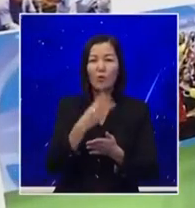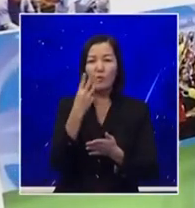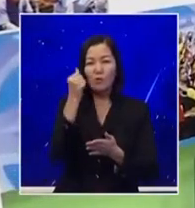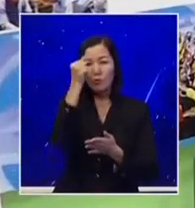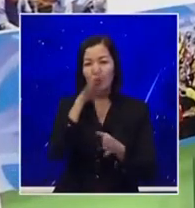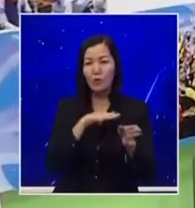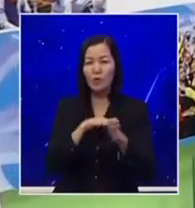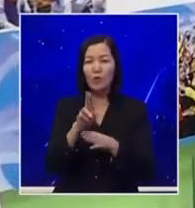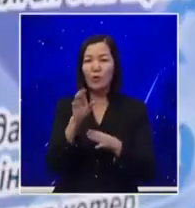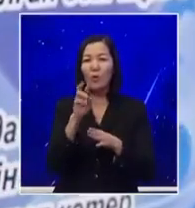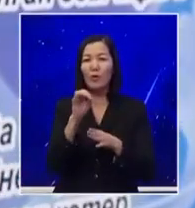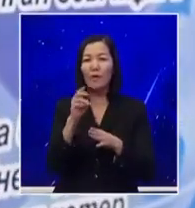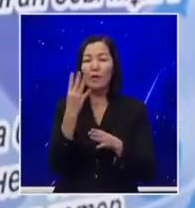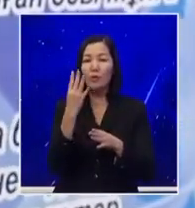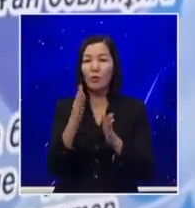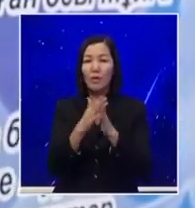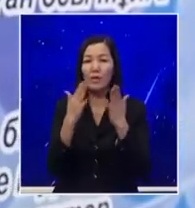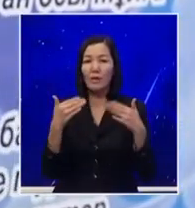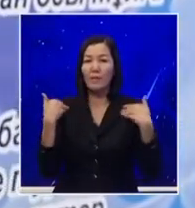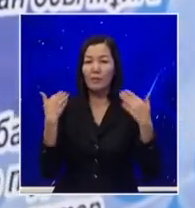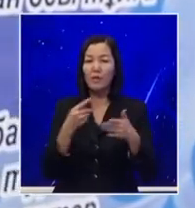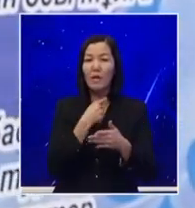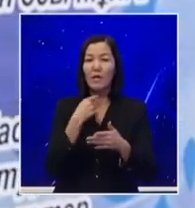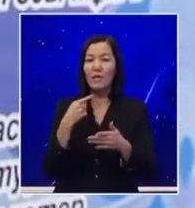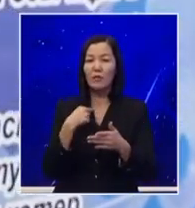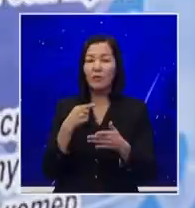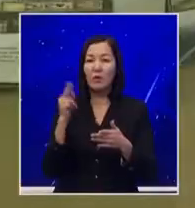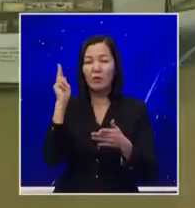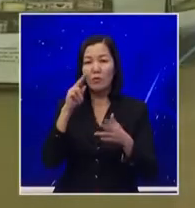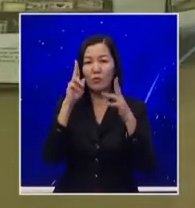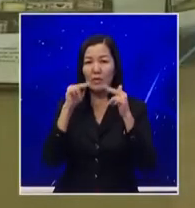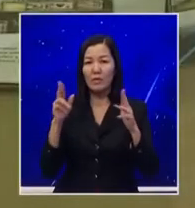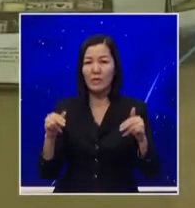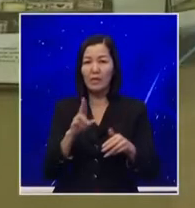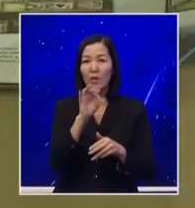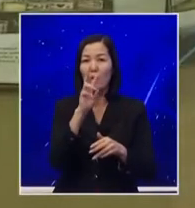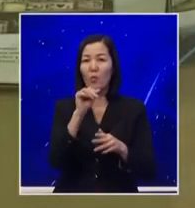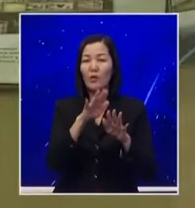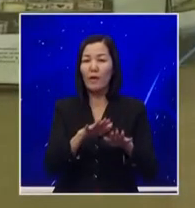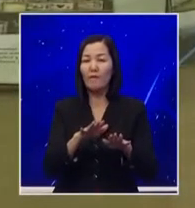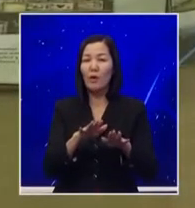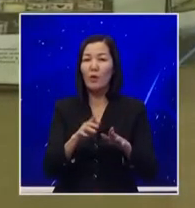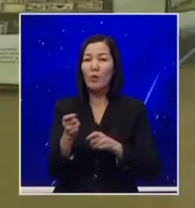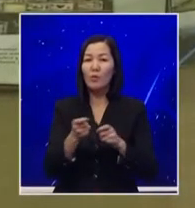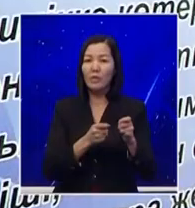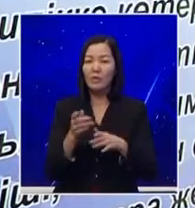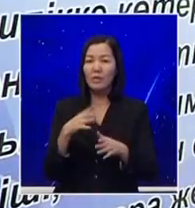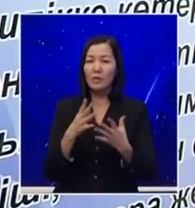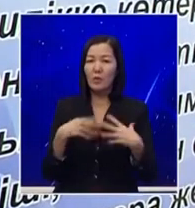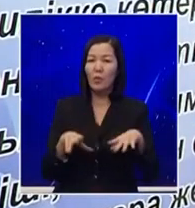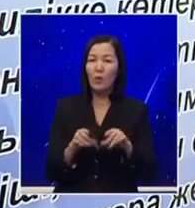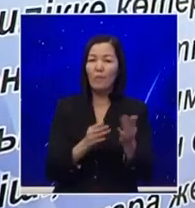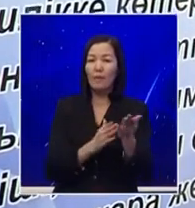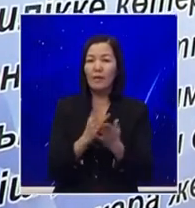дейін Қонаев жайлы 4 кітап жазған. Қазір Талдықорғандағы оқушылар сарайында Қонаев бұрышының жетекшісі. Мұнда қоғам